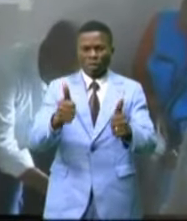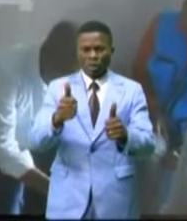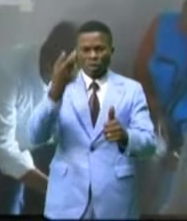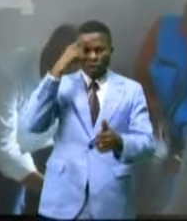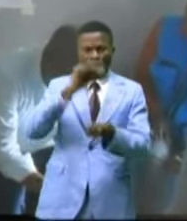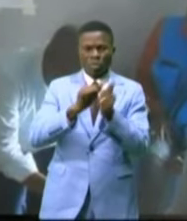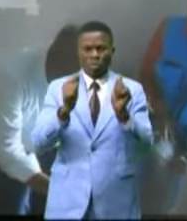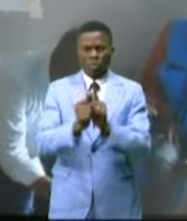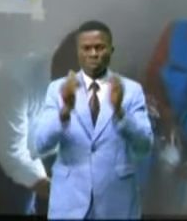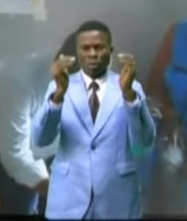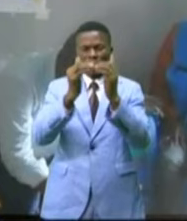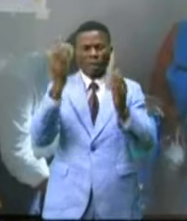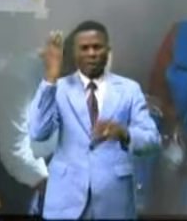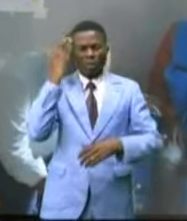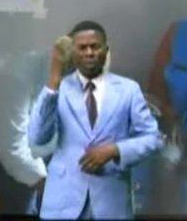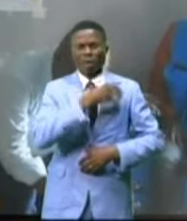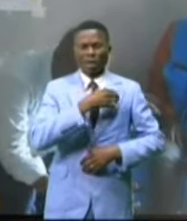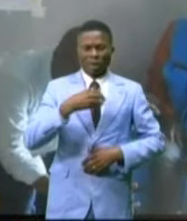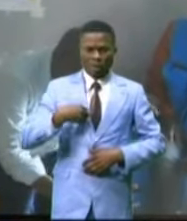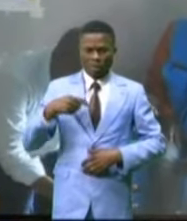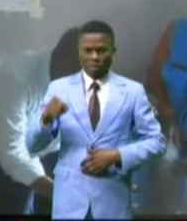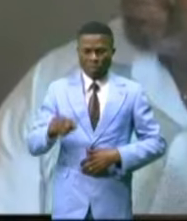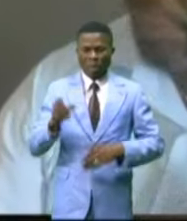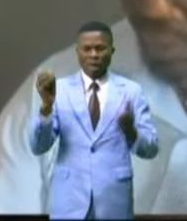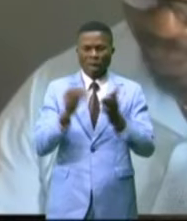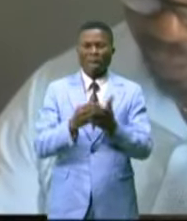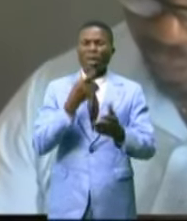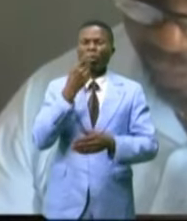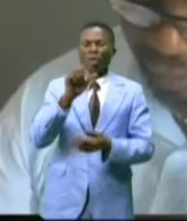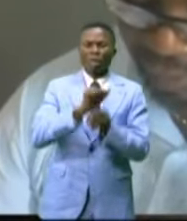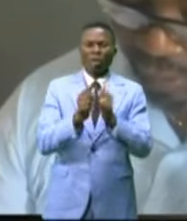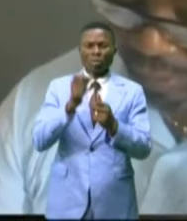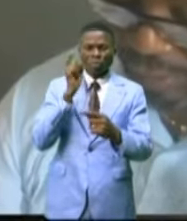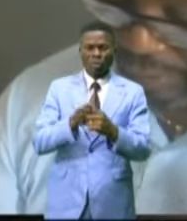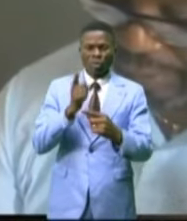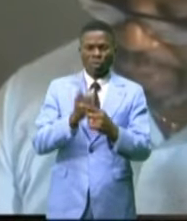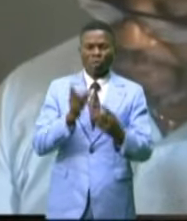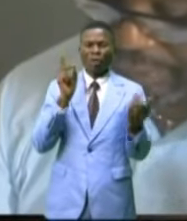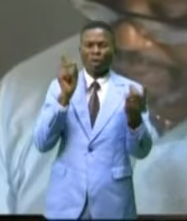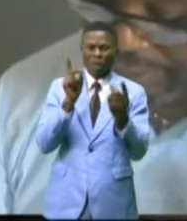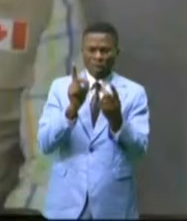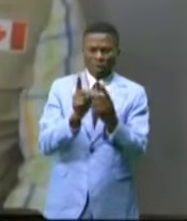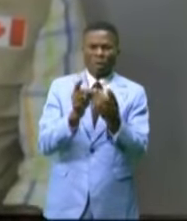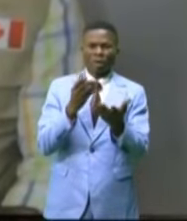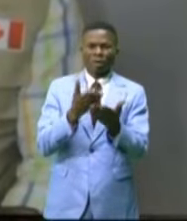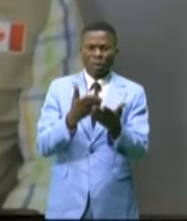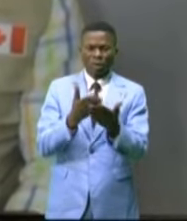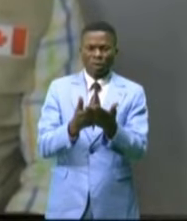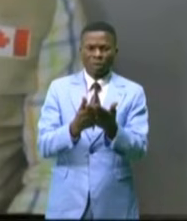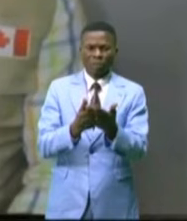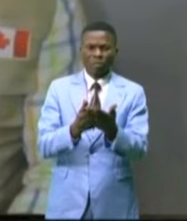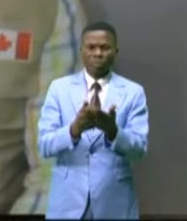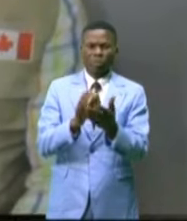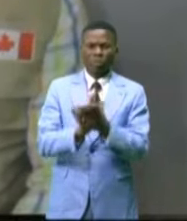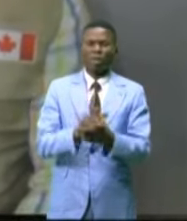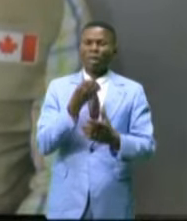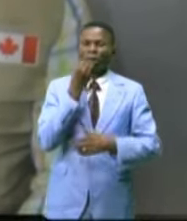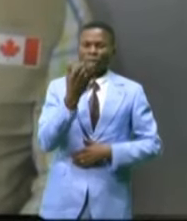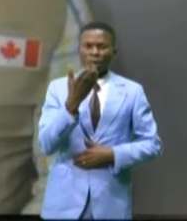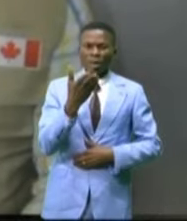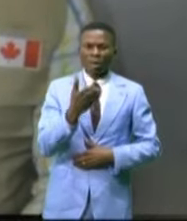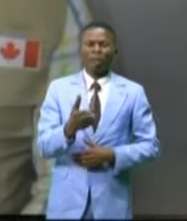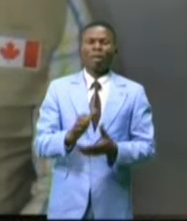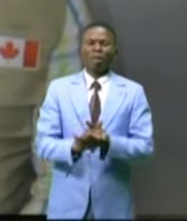la masculinité ils ont aussi énuméré quelques difficultés ou défis auxquels ils sont confrontés tels que le